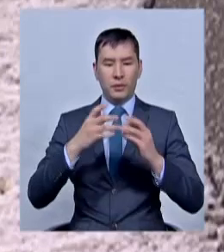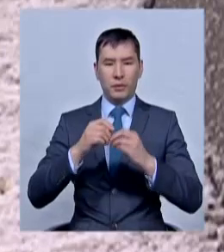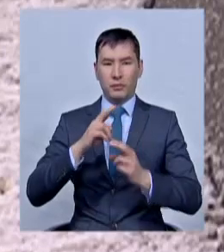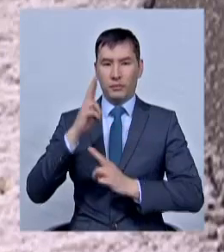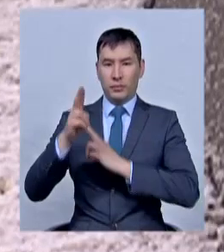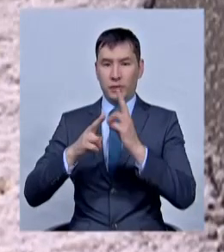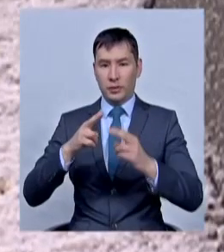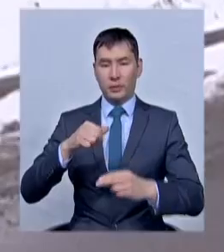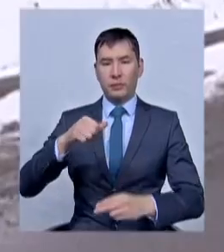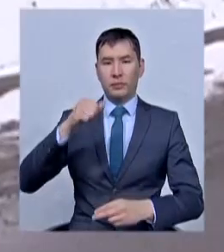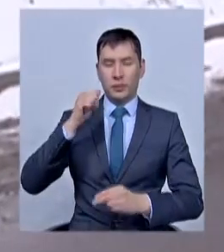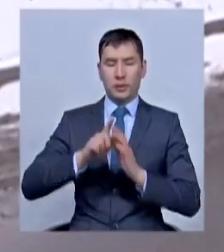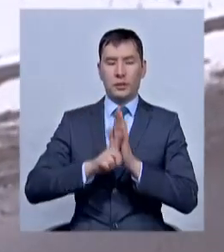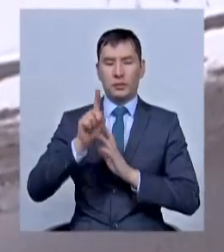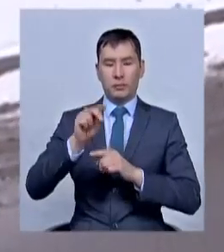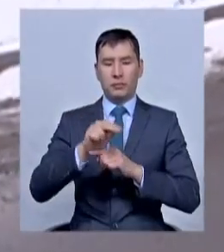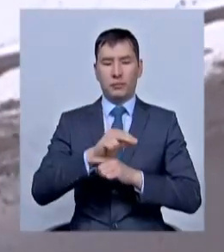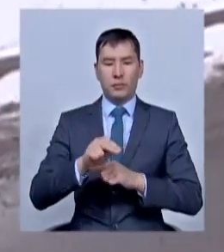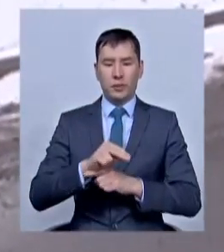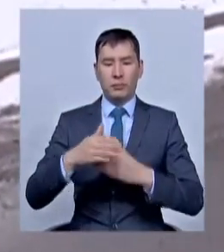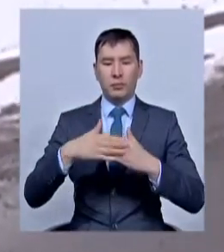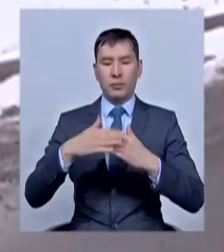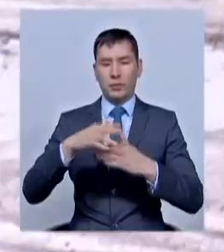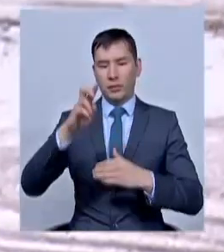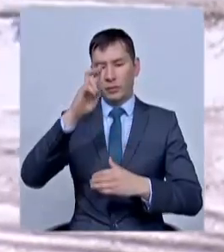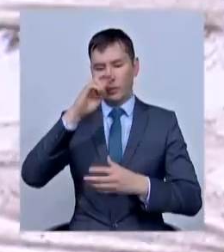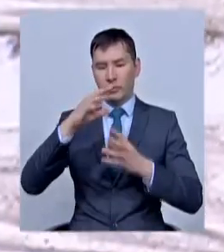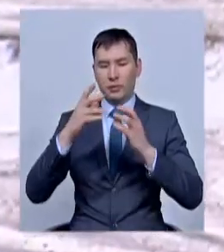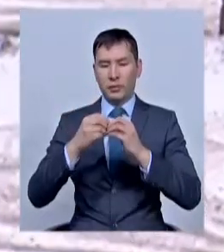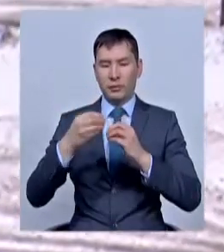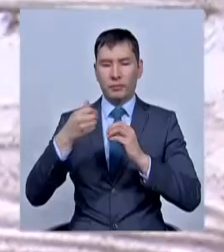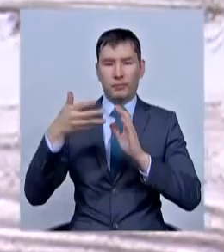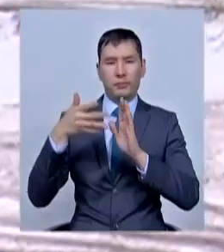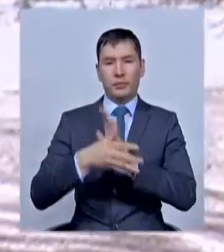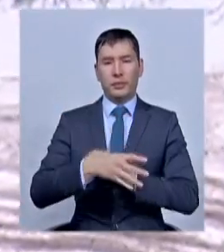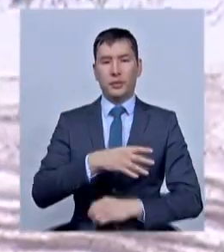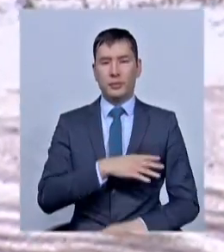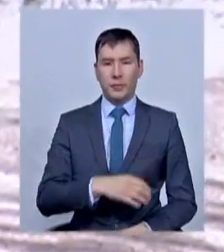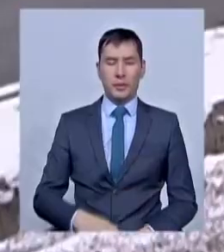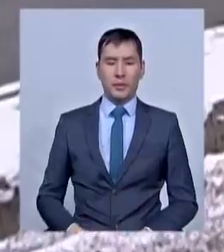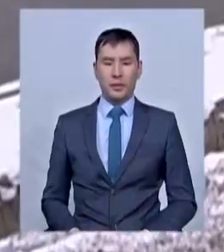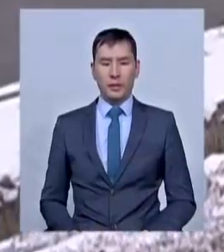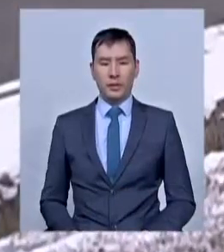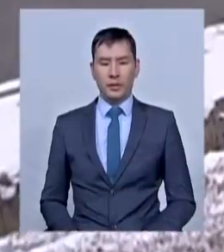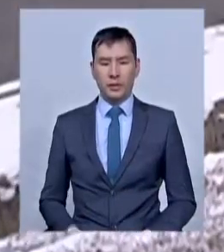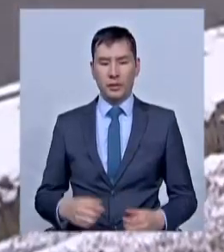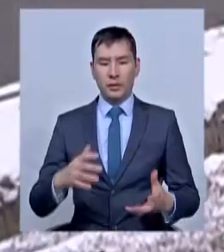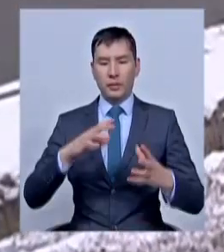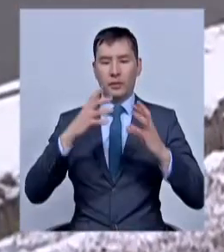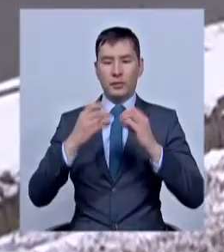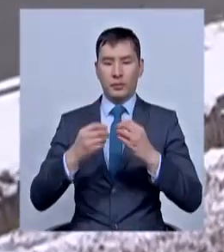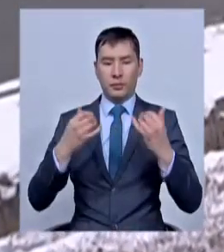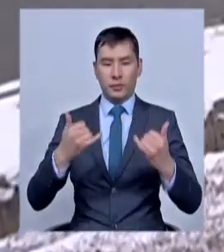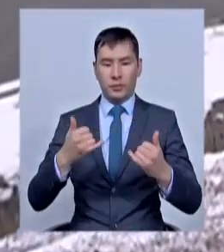өткен жылы қызу іске кірісті. Ол үшін бюджетке түзету енгізіп, жол көлік инфрақұрылымын жөндеуге қаражат бөлді. Нәтижесінде бүгінде